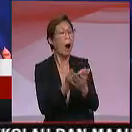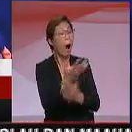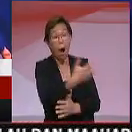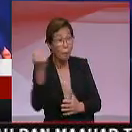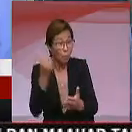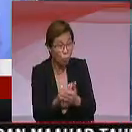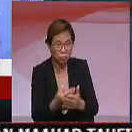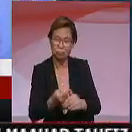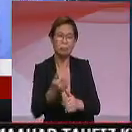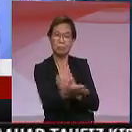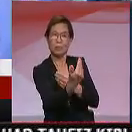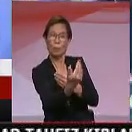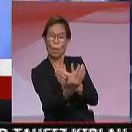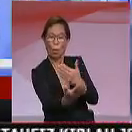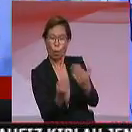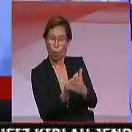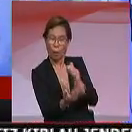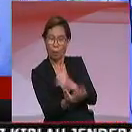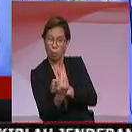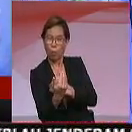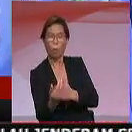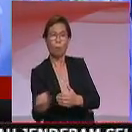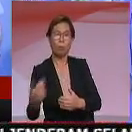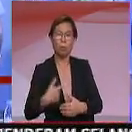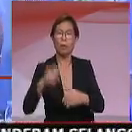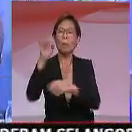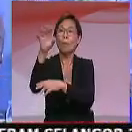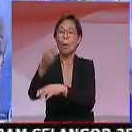masa 14 hari. Beliau merasmikan